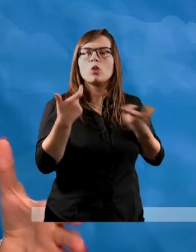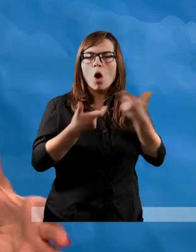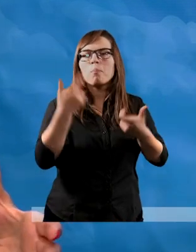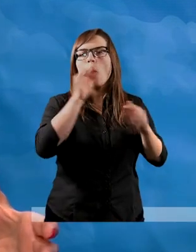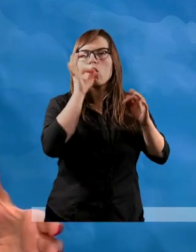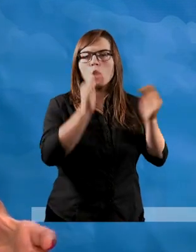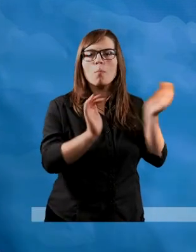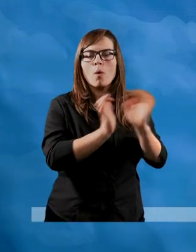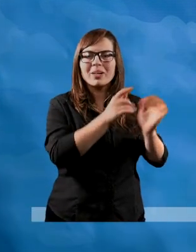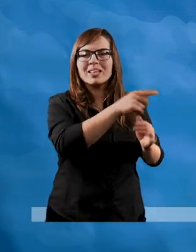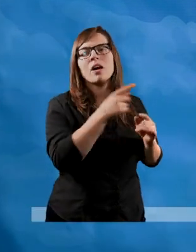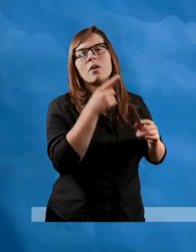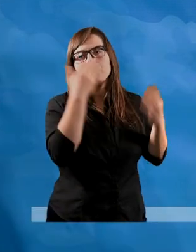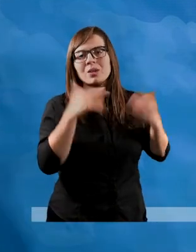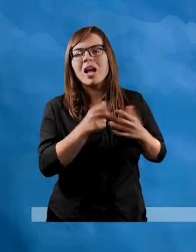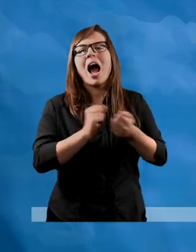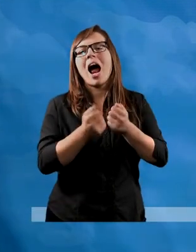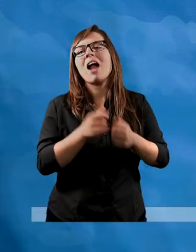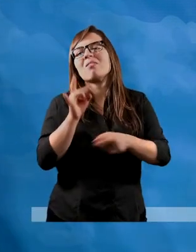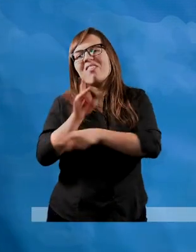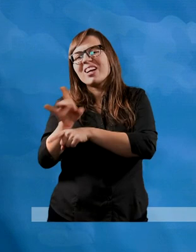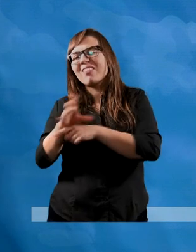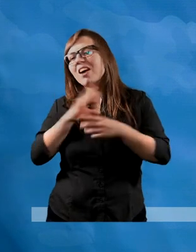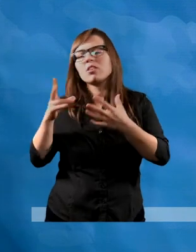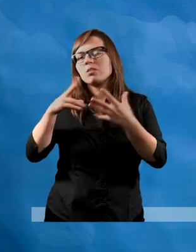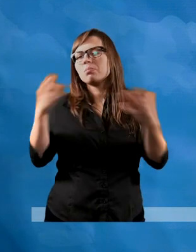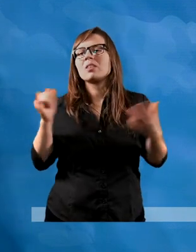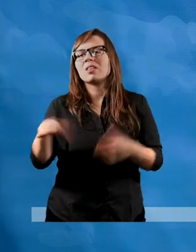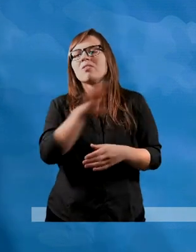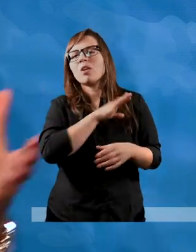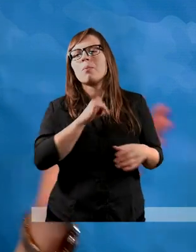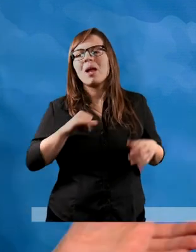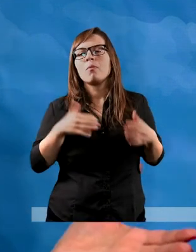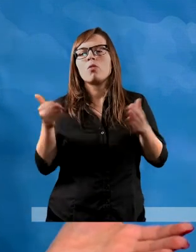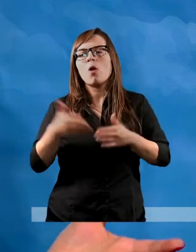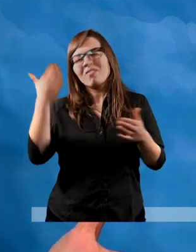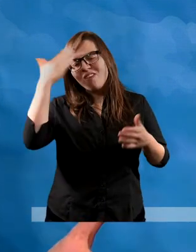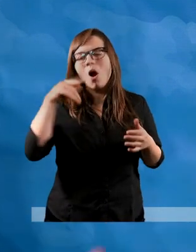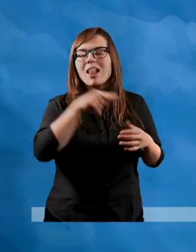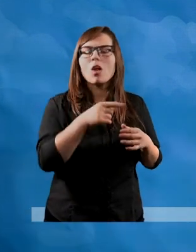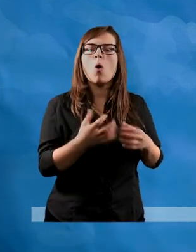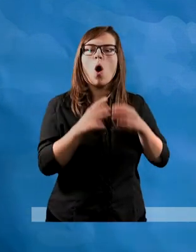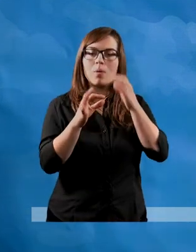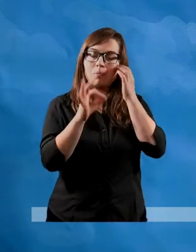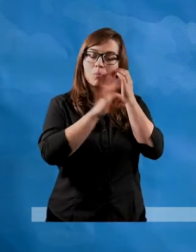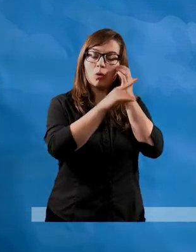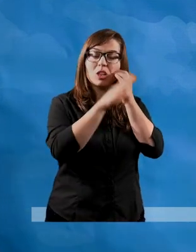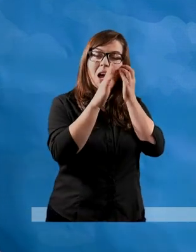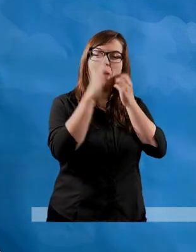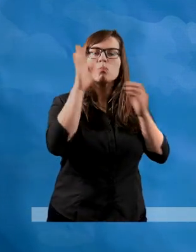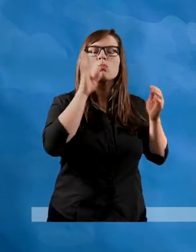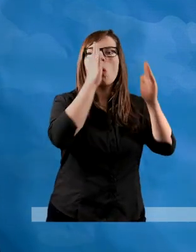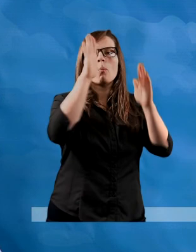pod dobrą opieką i albo po prostu wykrwawiać się gdzieś samotnie w rowie. Wolę te opcje po prostu Bożego